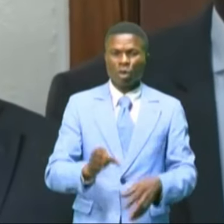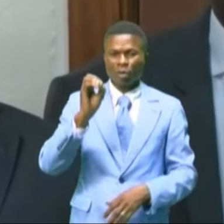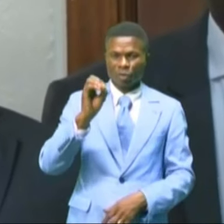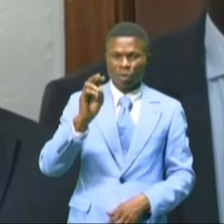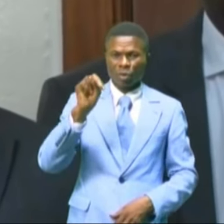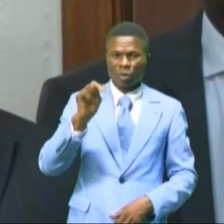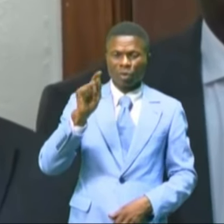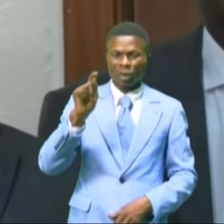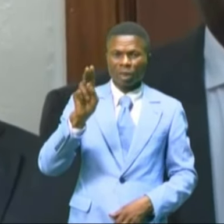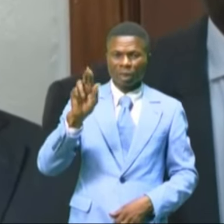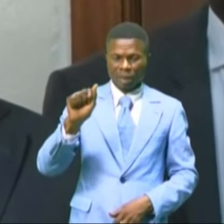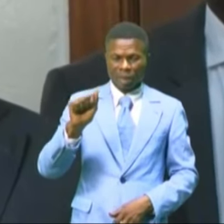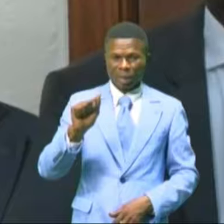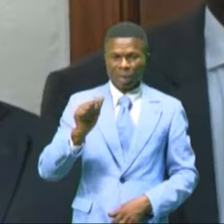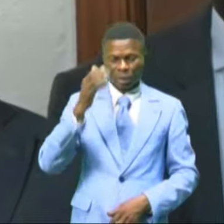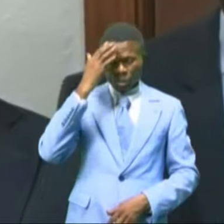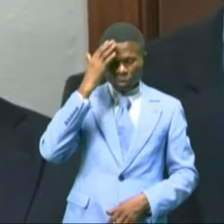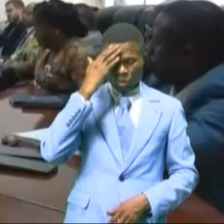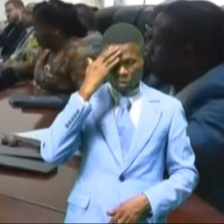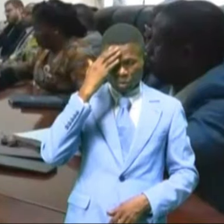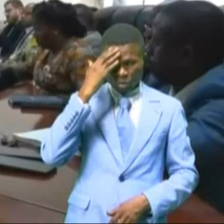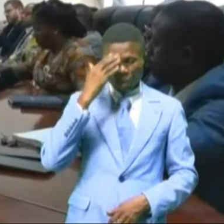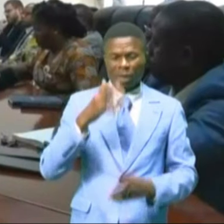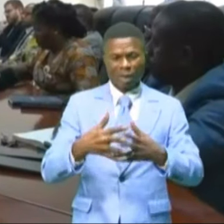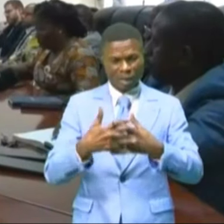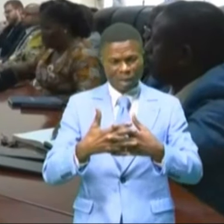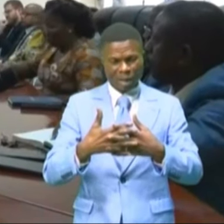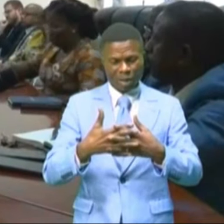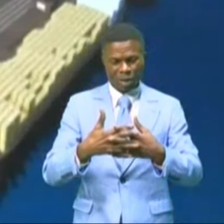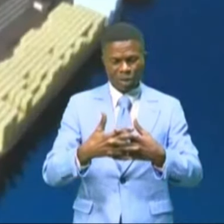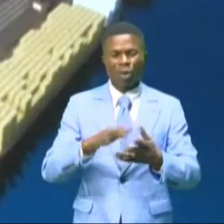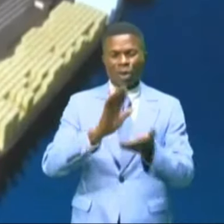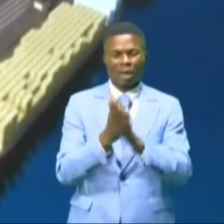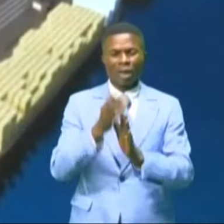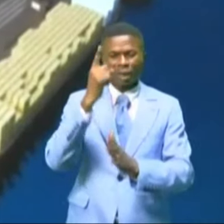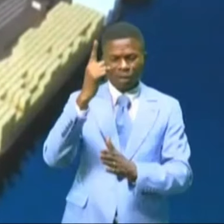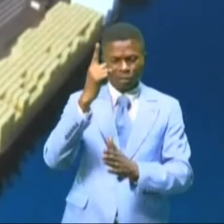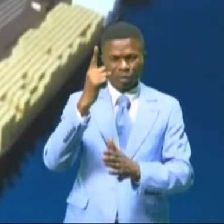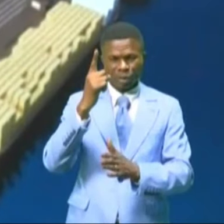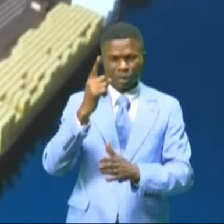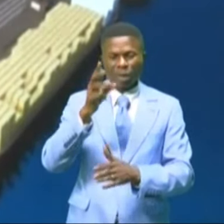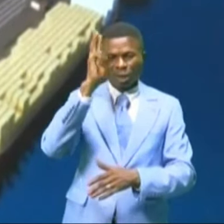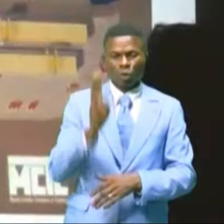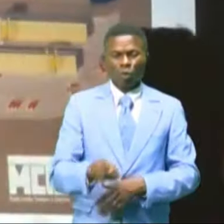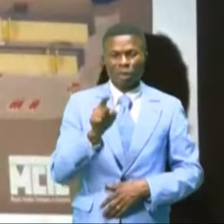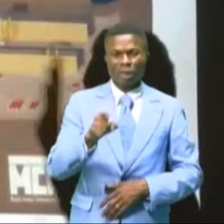là pour travailler, comme nous l'avons dit, main dans la main. C'est un investissement conséquent de plus de 300